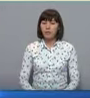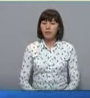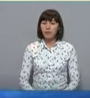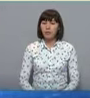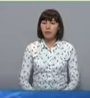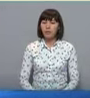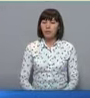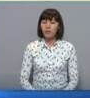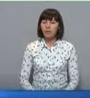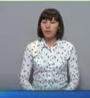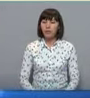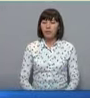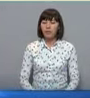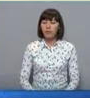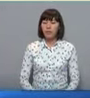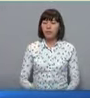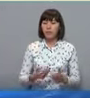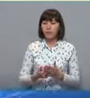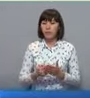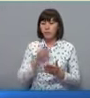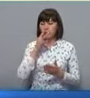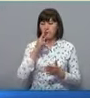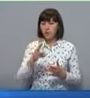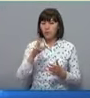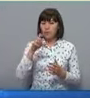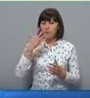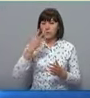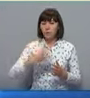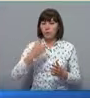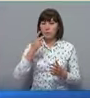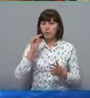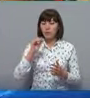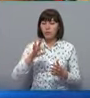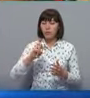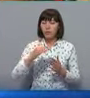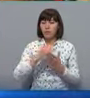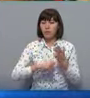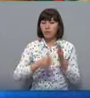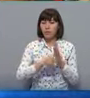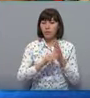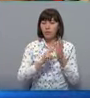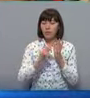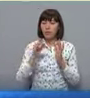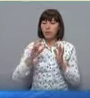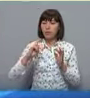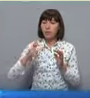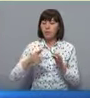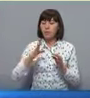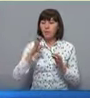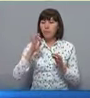берсек, біздегі орташа жалақы 143 мың теңге. Ал ең төменгі жалақы 68 мың теңге. Гүлшара